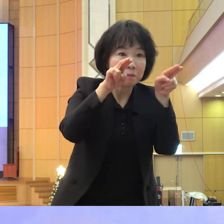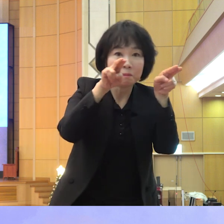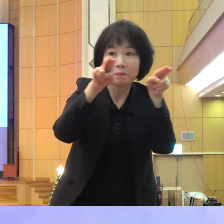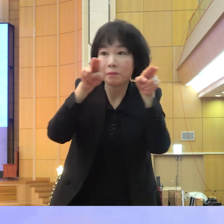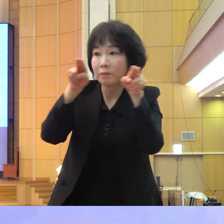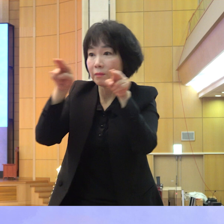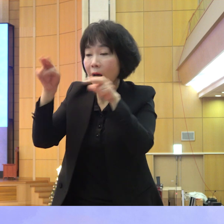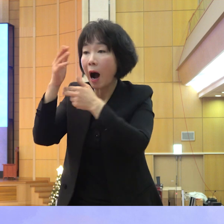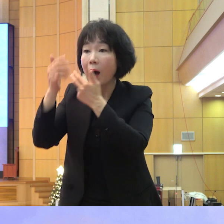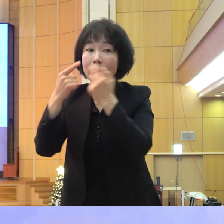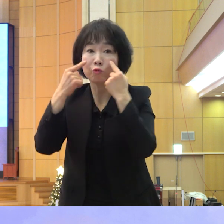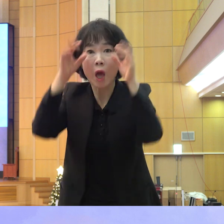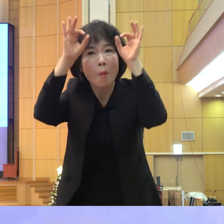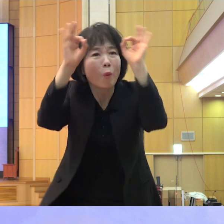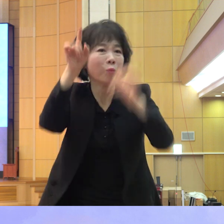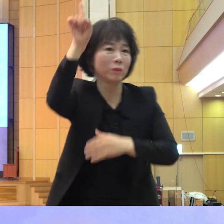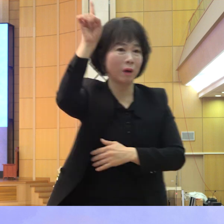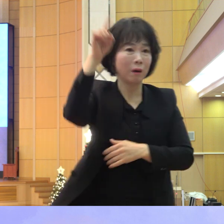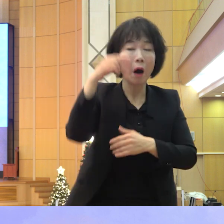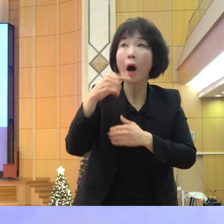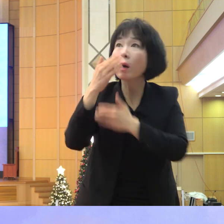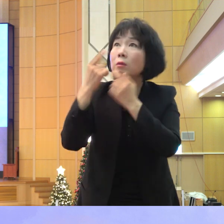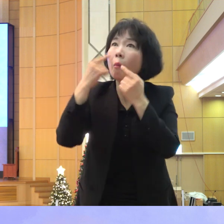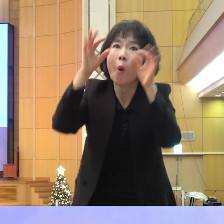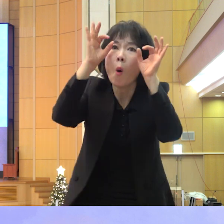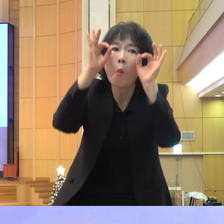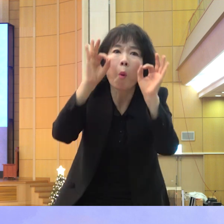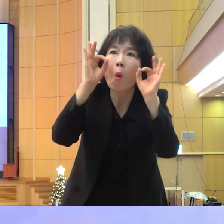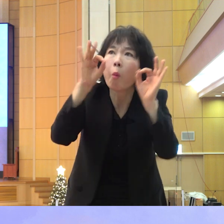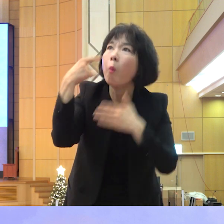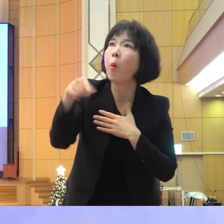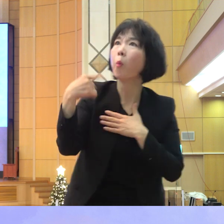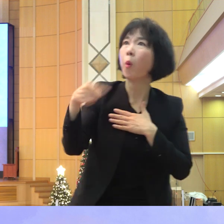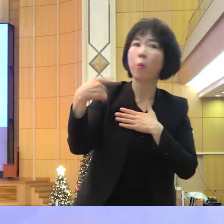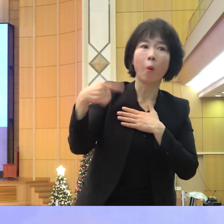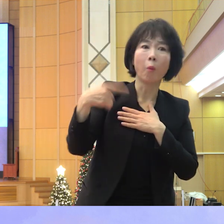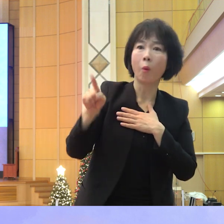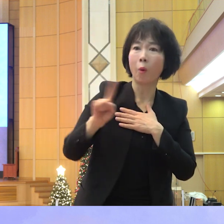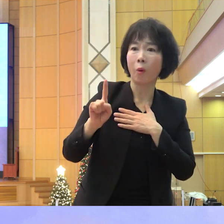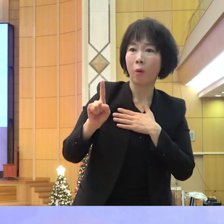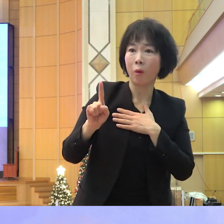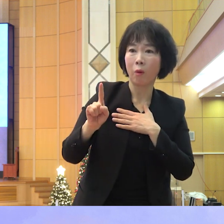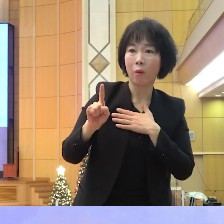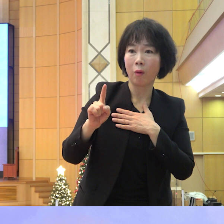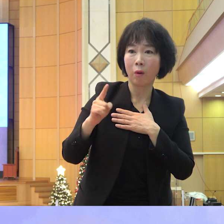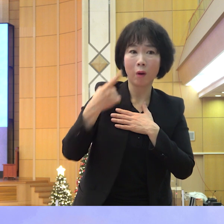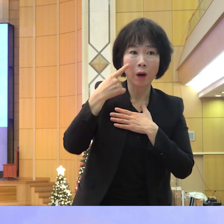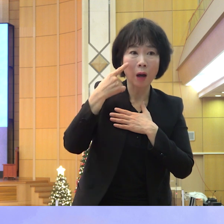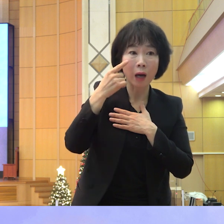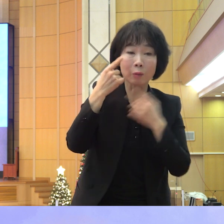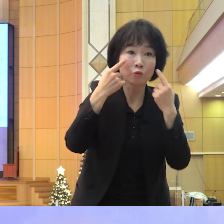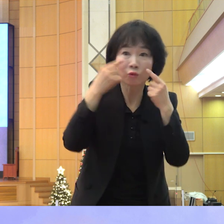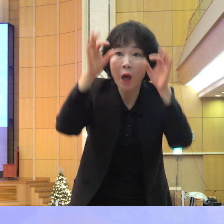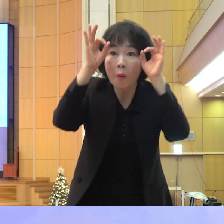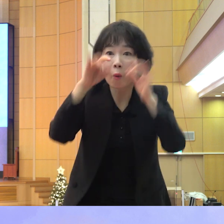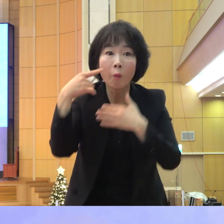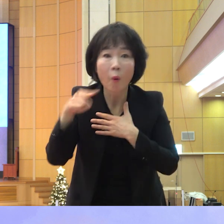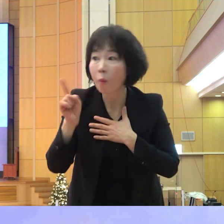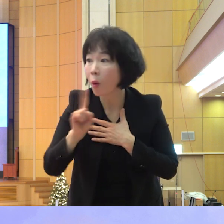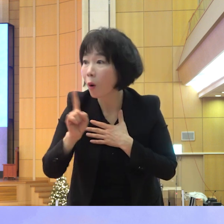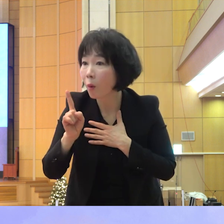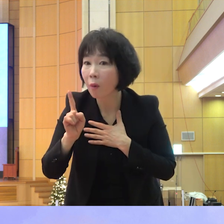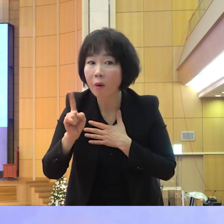하나님이 보시기에. 하나님이 무엇을 보셨는지, 그리고 그 결과에 대해서 말씀을 드렸어요.